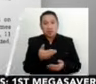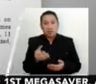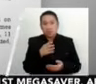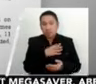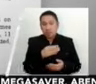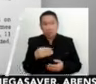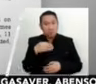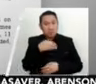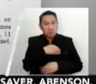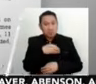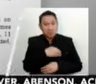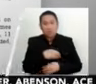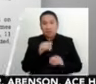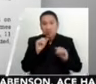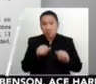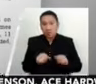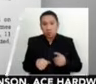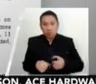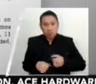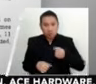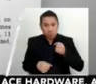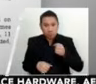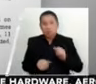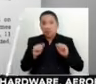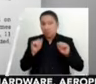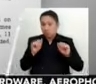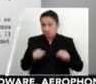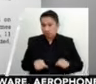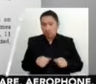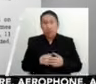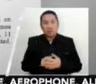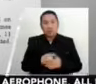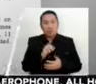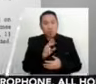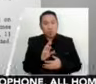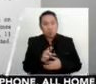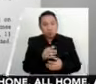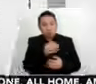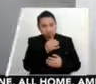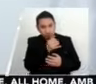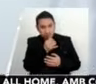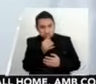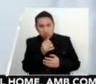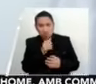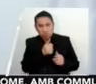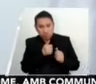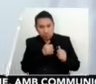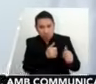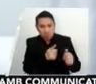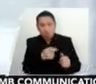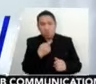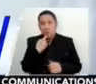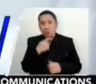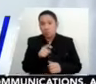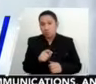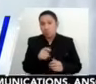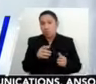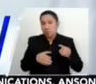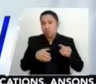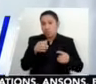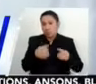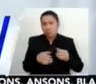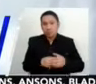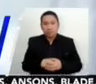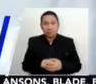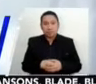at i-freeze ito. Pwede rin siyang tiktikan o surveillance sa utos ng korte. Hindi pa namin sinasara ang